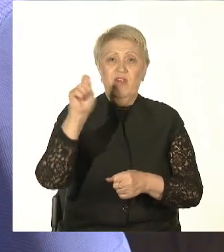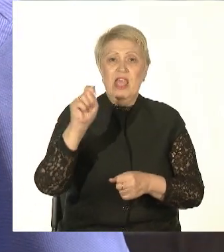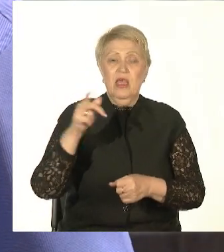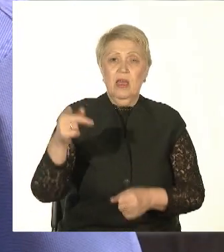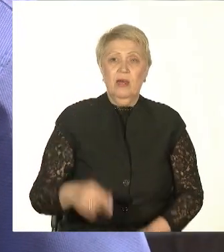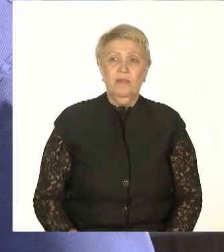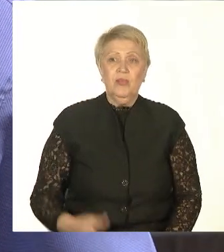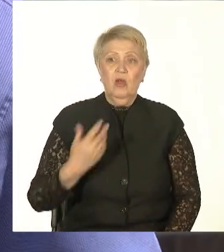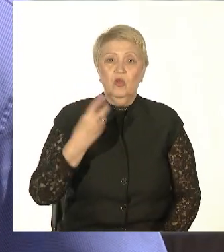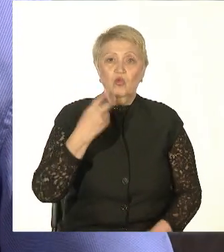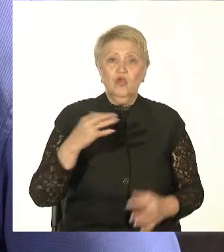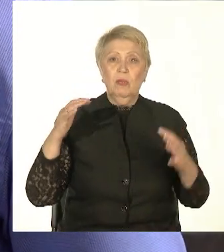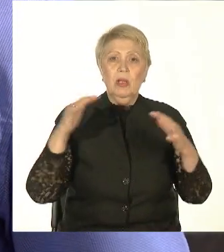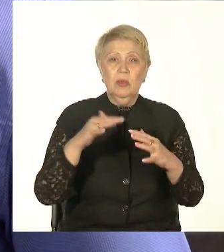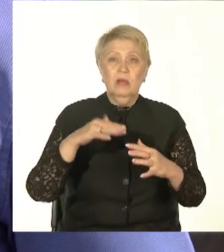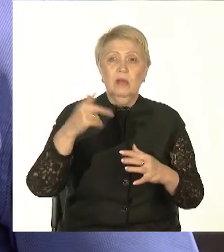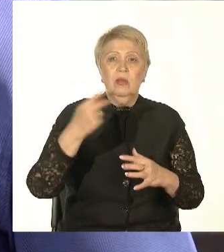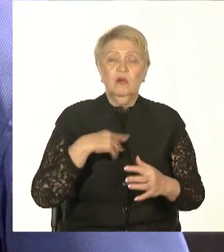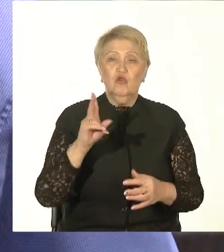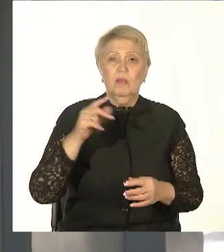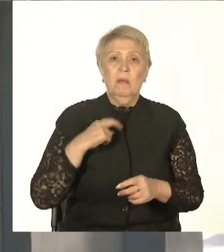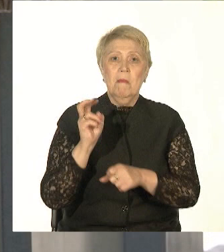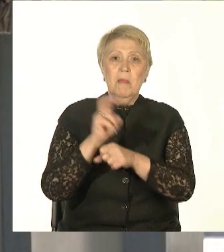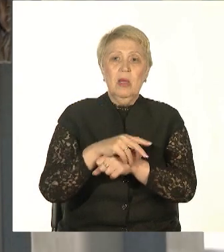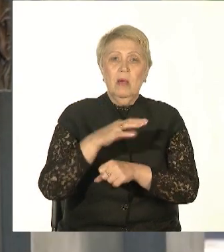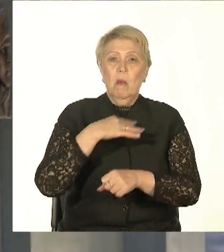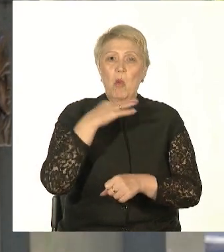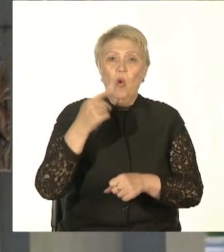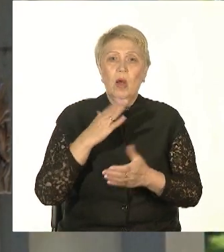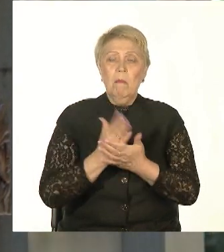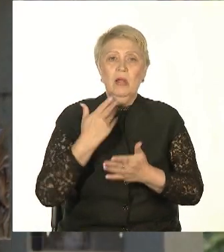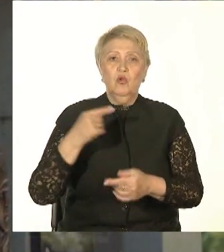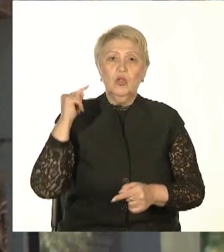своей группой, там столько пуль просвистело над ним. Нещадно.